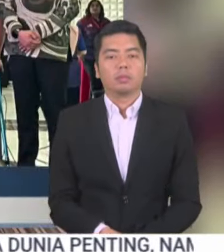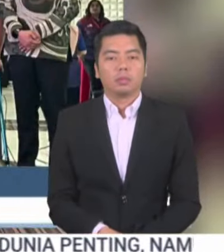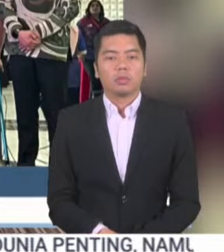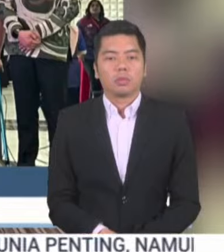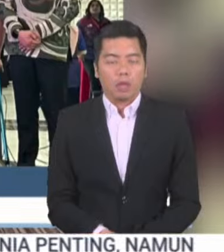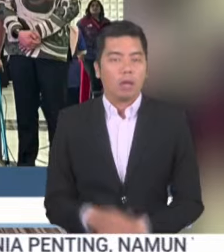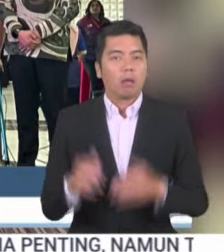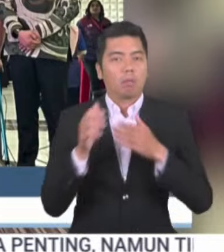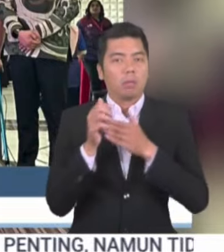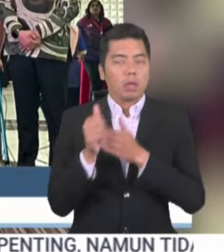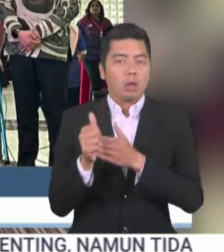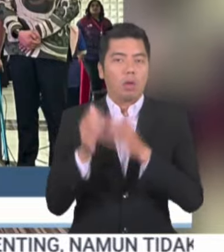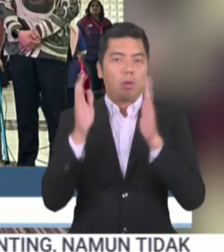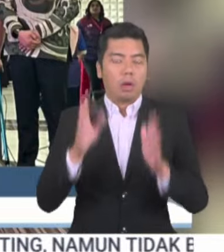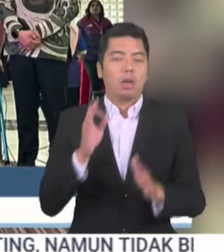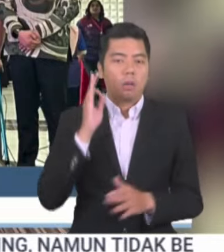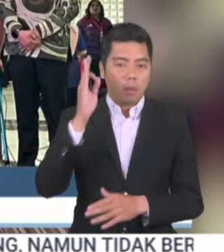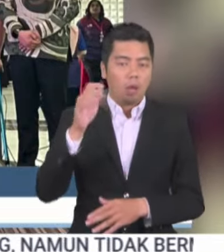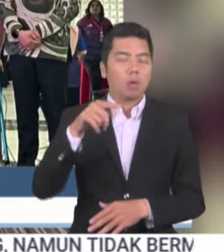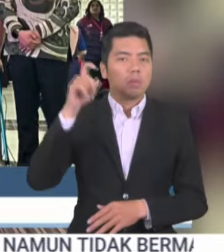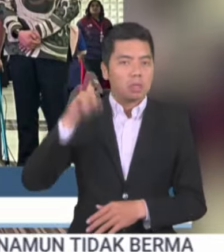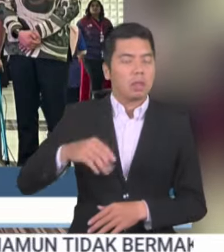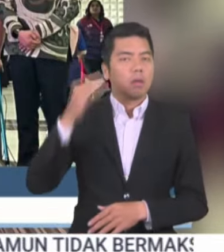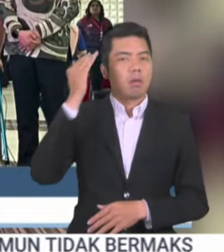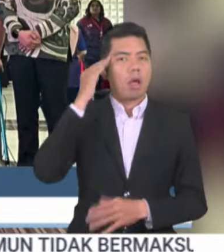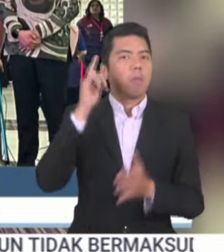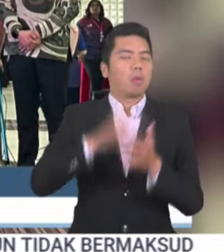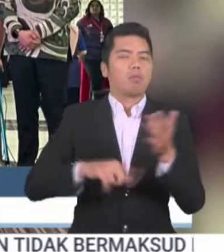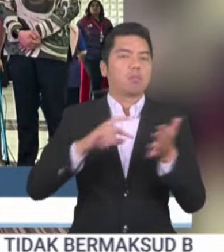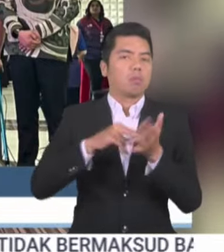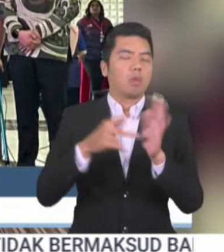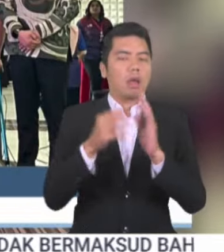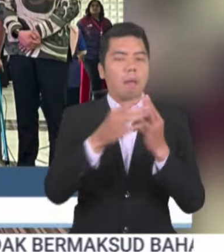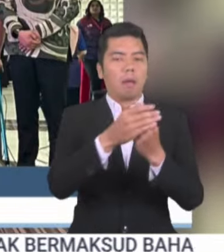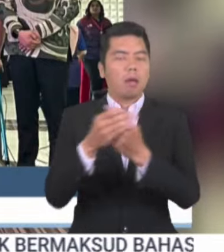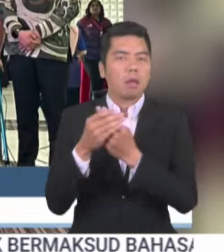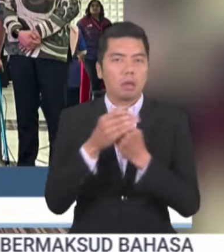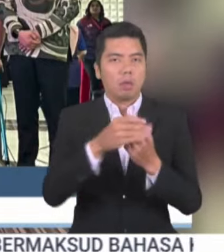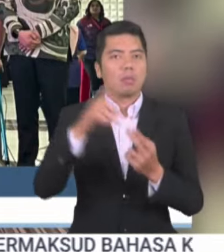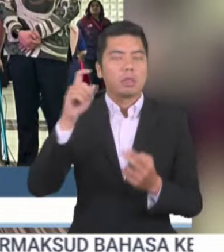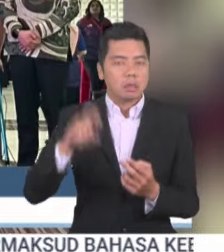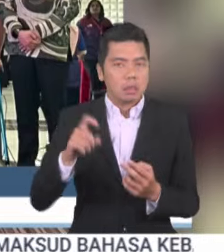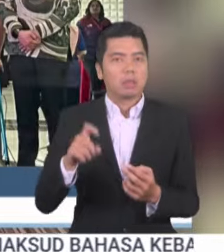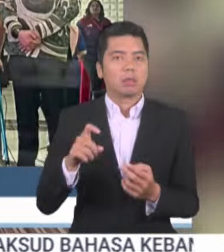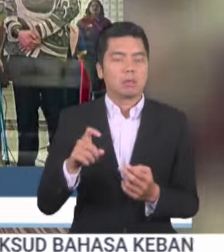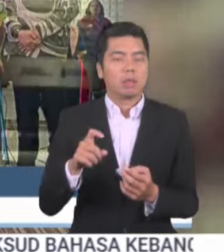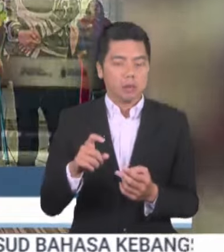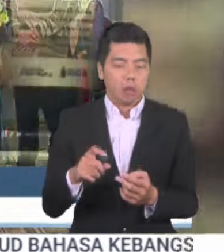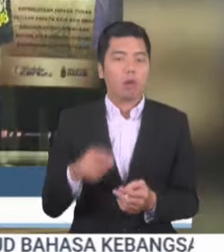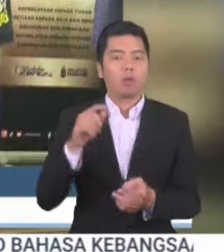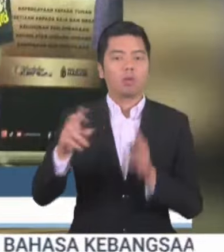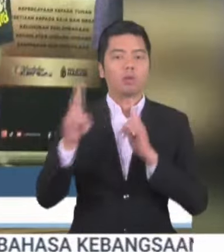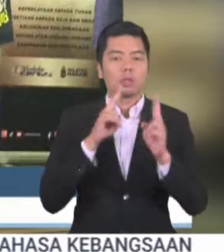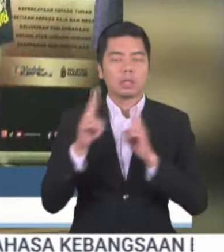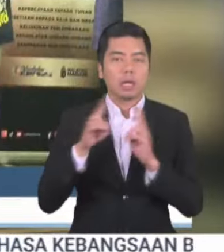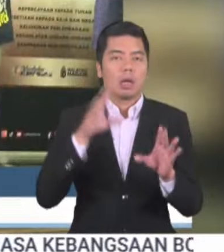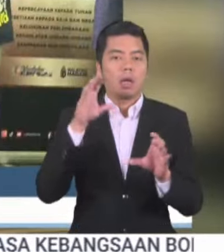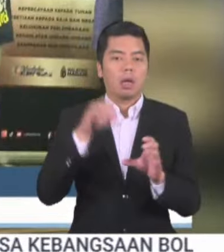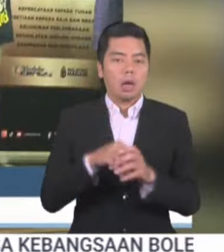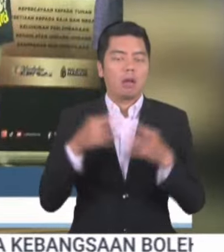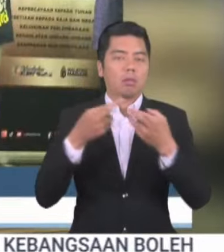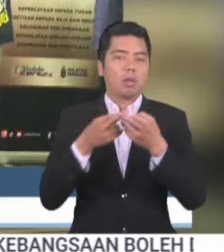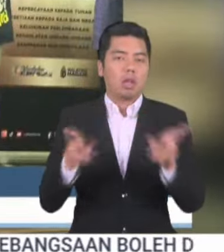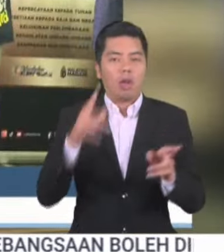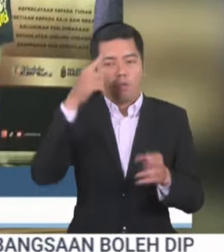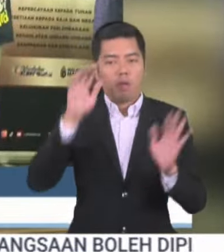Sebagai pemimpin masa depan, beliau perlu faham perpaduan dan keharmonian tidak dapat dicapai tanpa usaha gigih. Beliau berucap demikian semasa